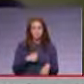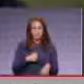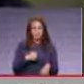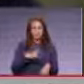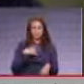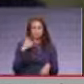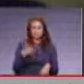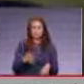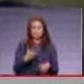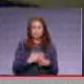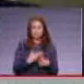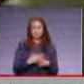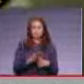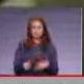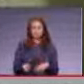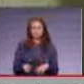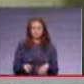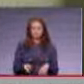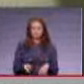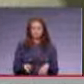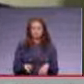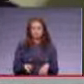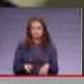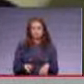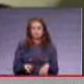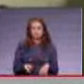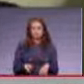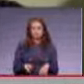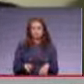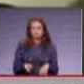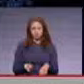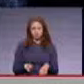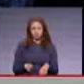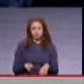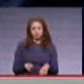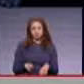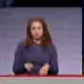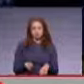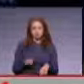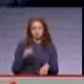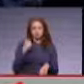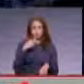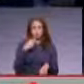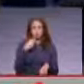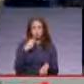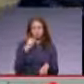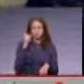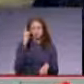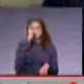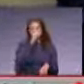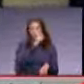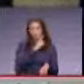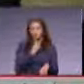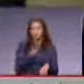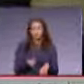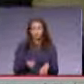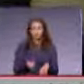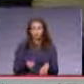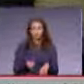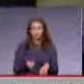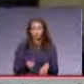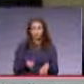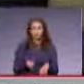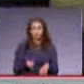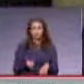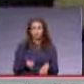المجتمع بيتفهم. لا لا لا ما شفتش كده، لا لا لا لا، ولا